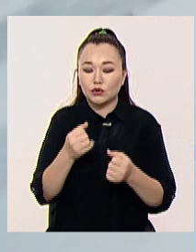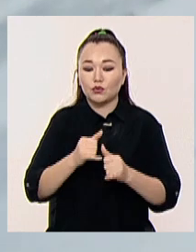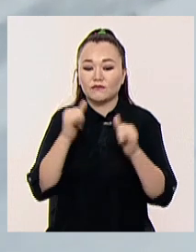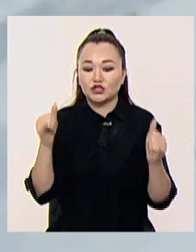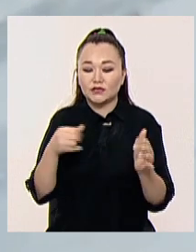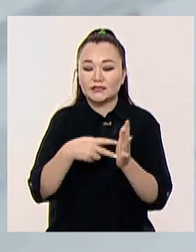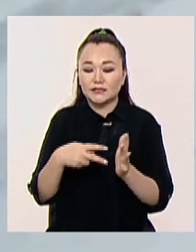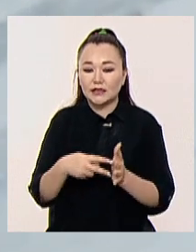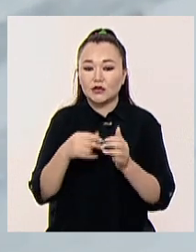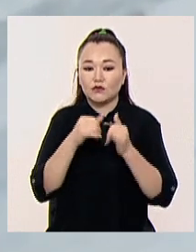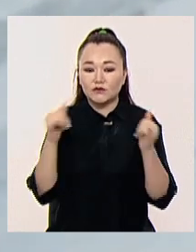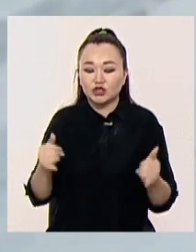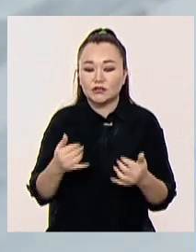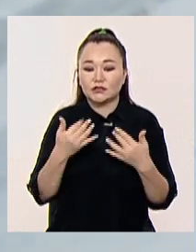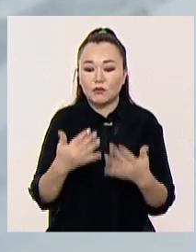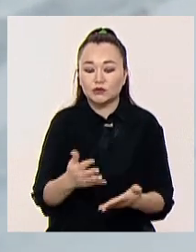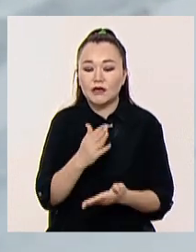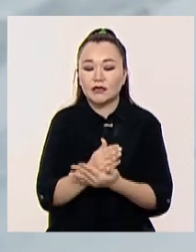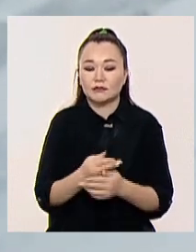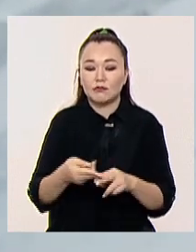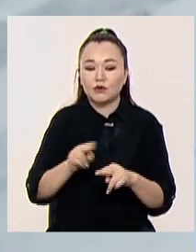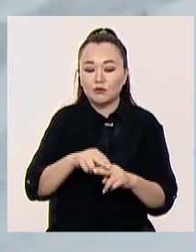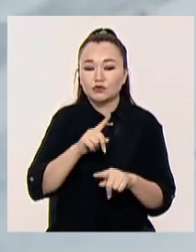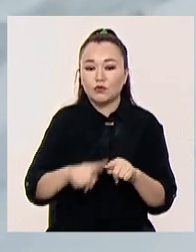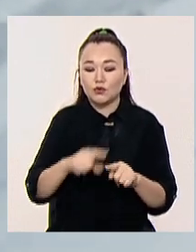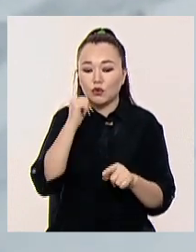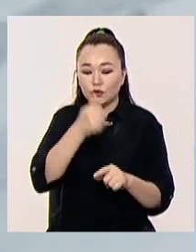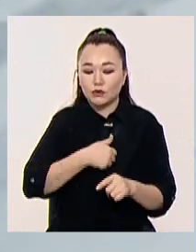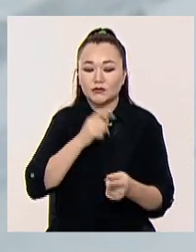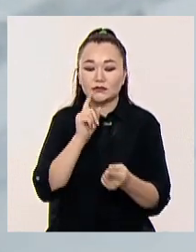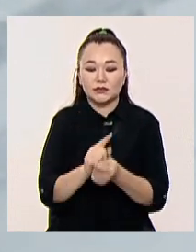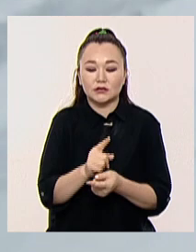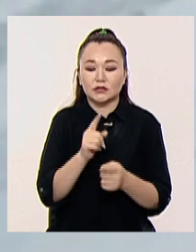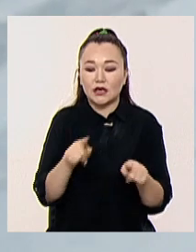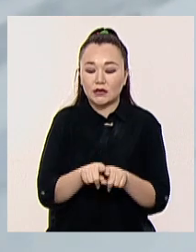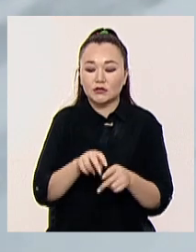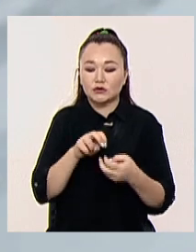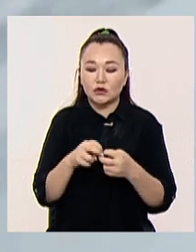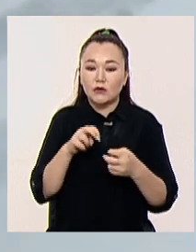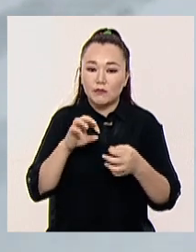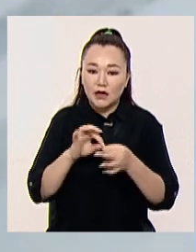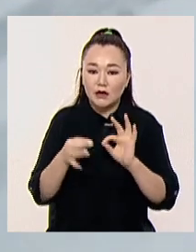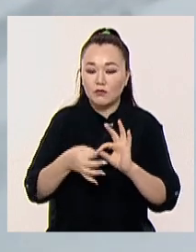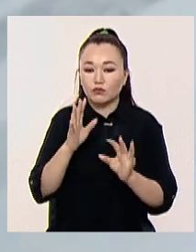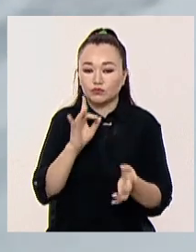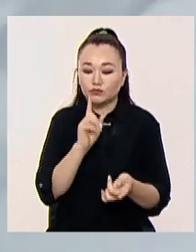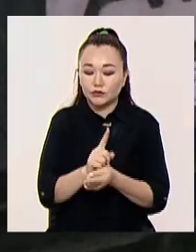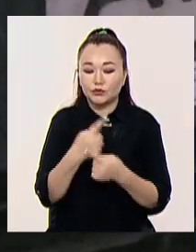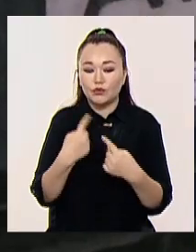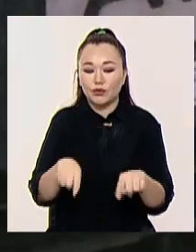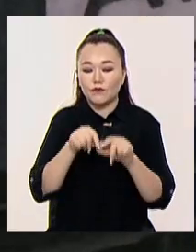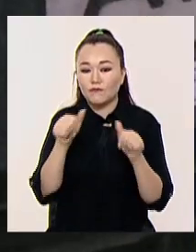цены, увеличение спроса. Поэтому в ближайшие годы мы столкнемся с абсолютно такими же сложностями, но в другой его